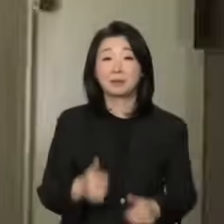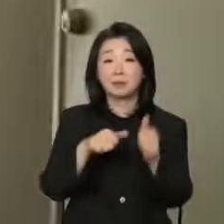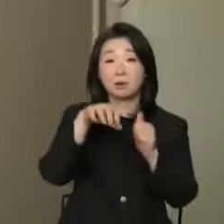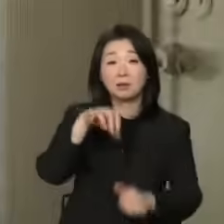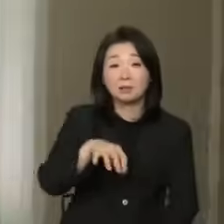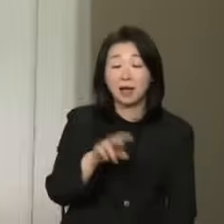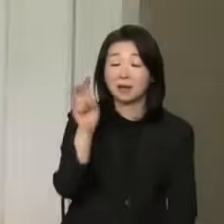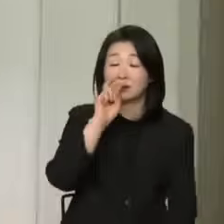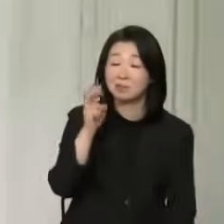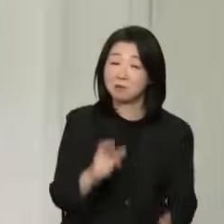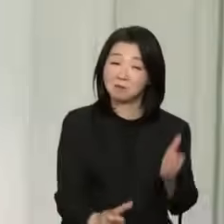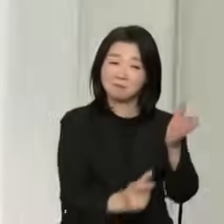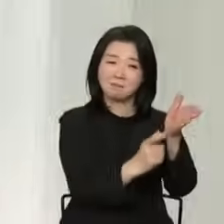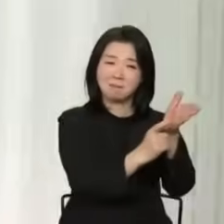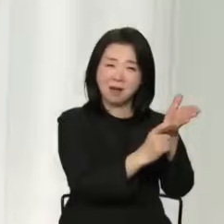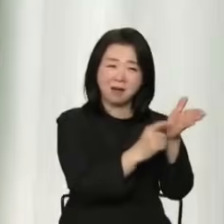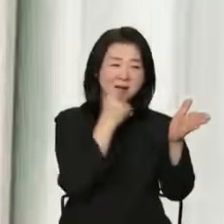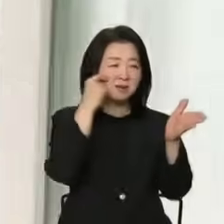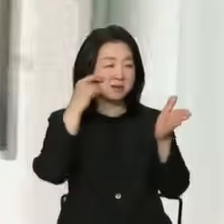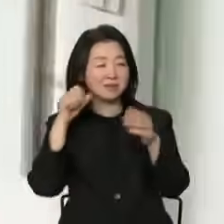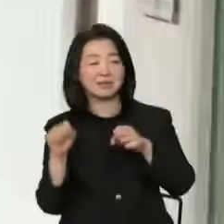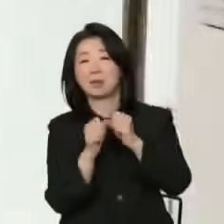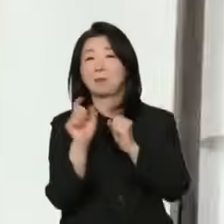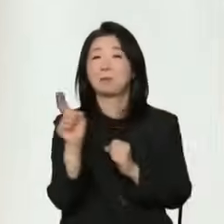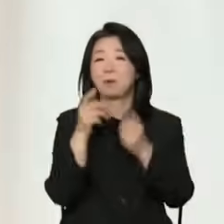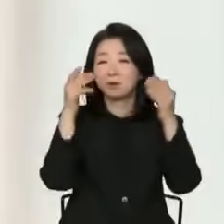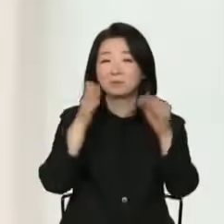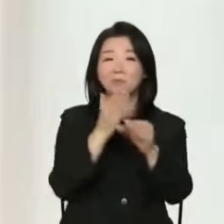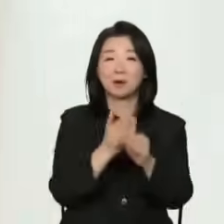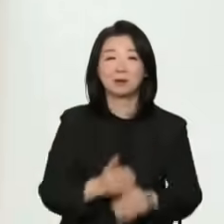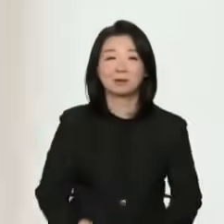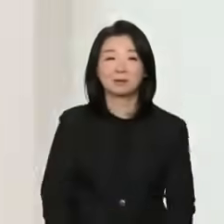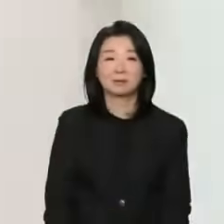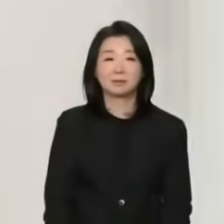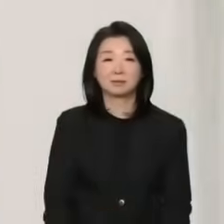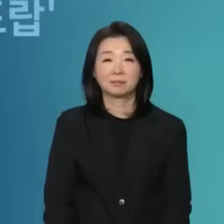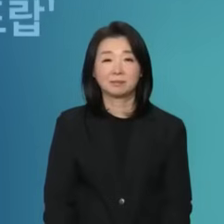이어 음원 차트에서도 흥행을 이어갈지 주목됩니다.